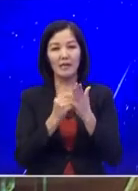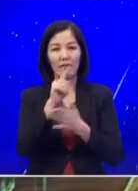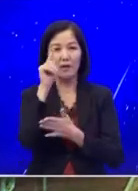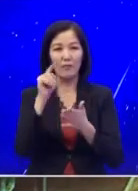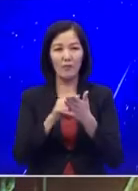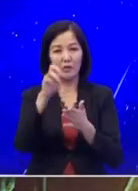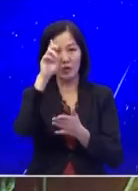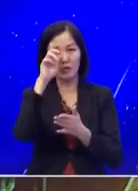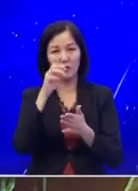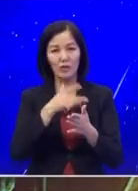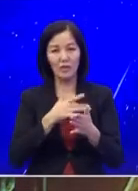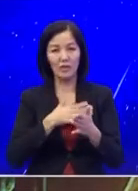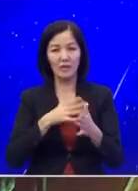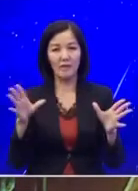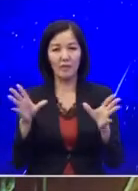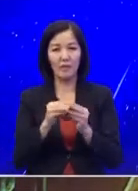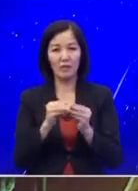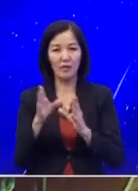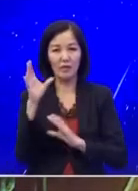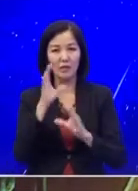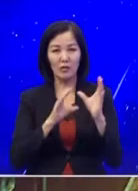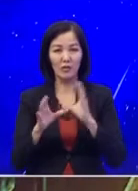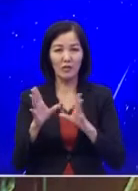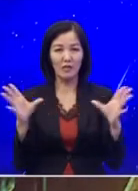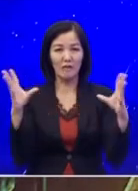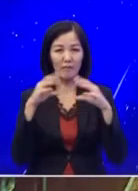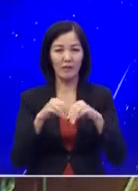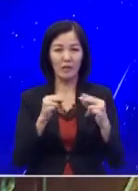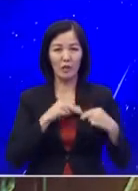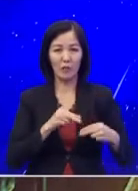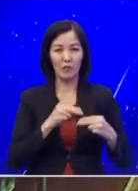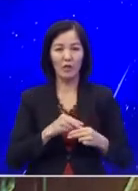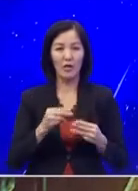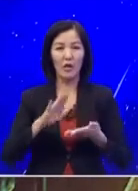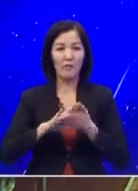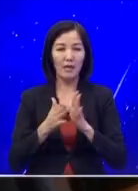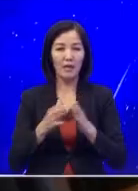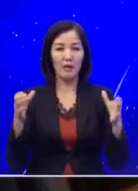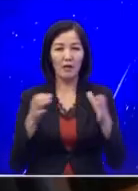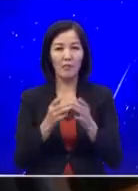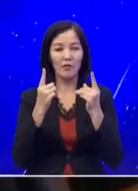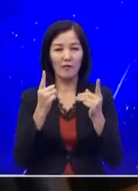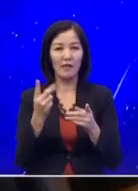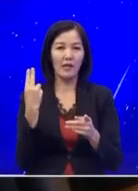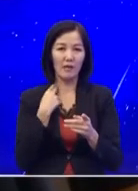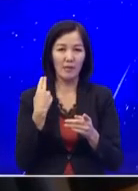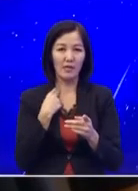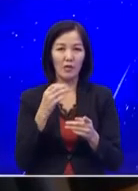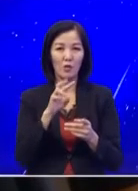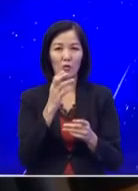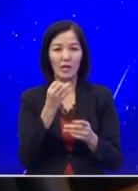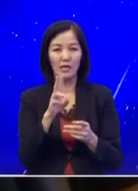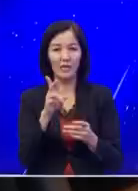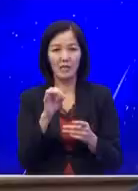вопросы государственно-частного партнерства и институционального сотрудничества. Так идут переговоры с компанией из Великобритании United Green